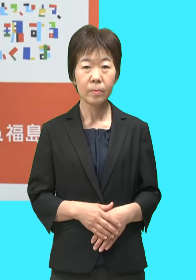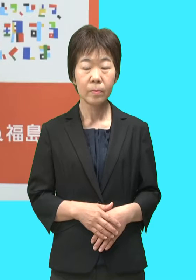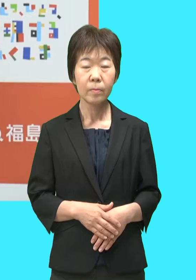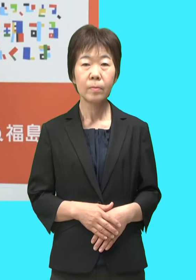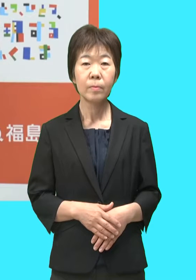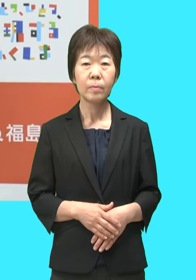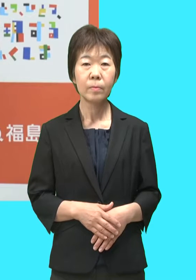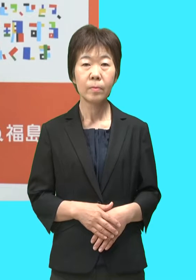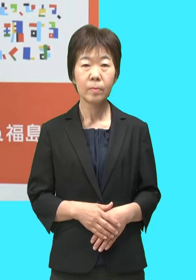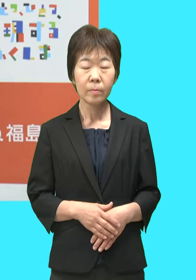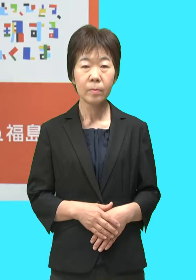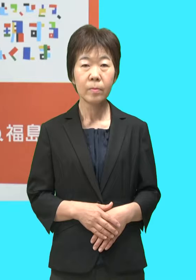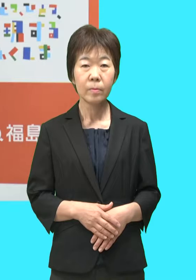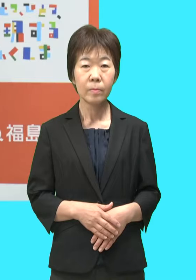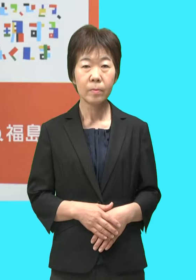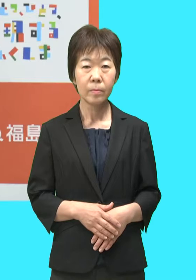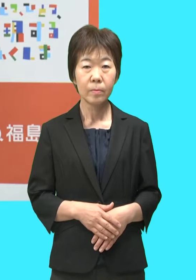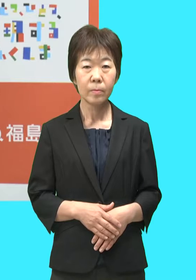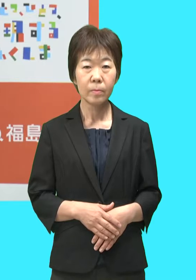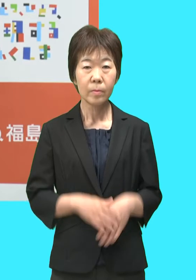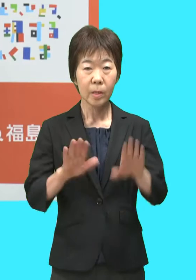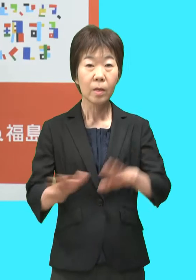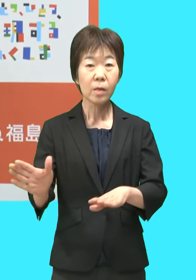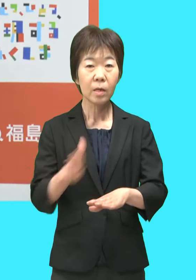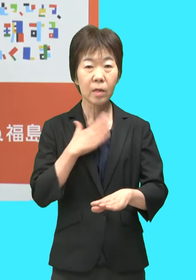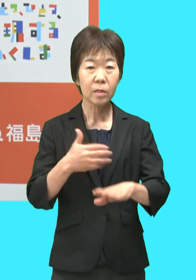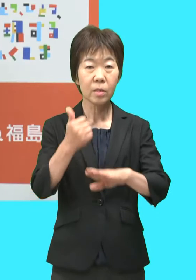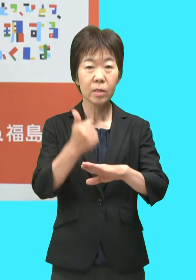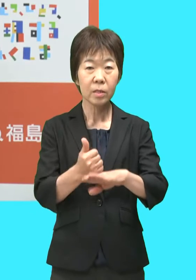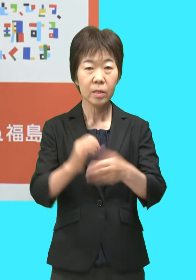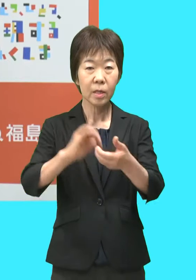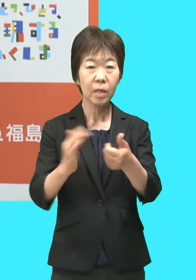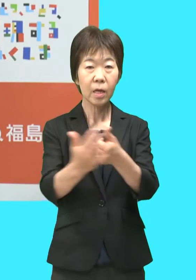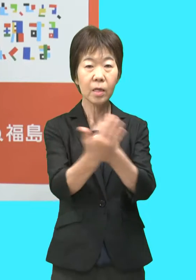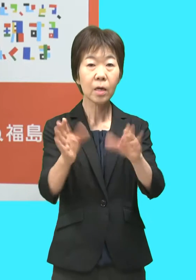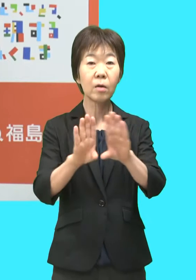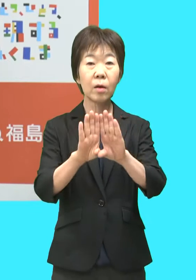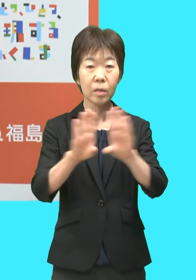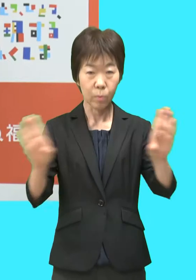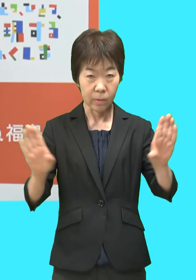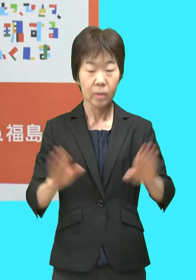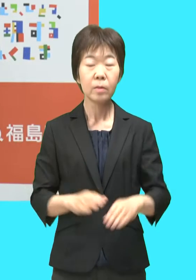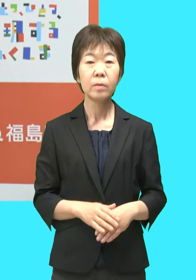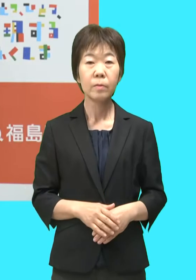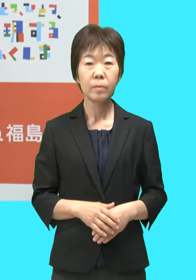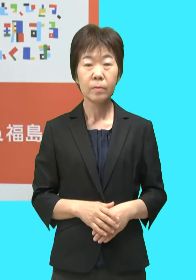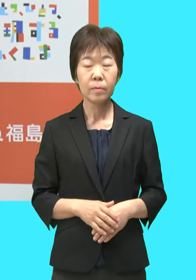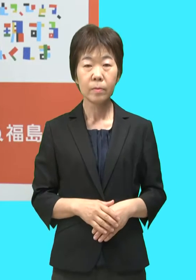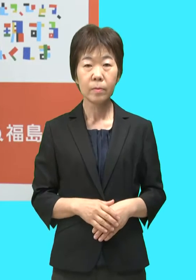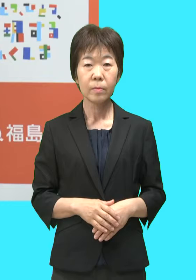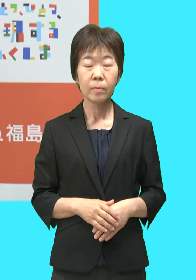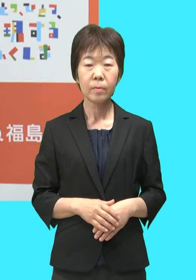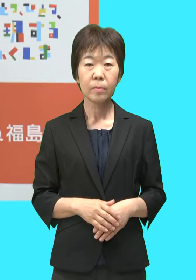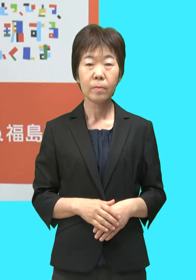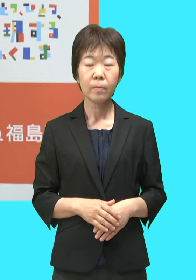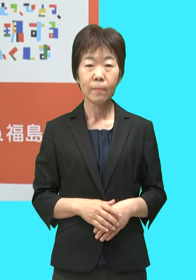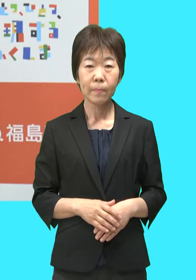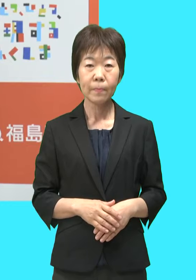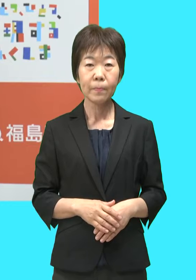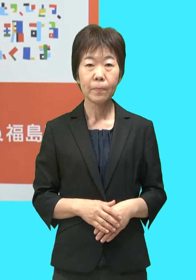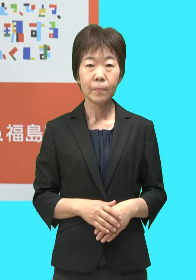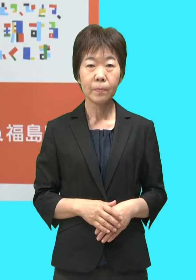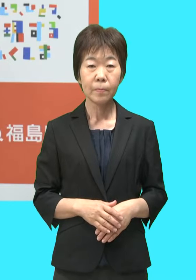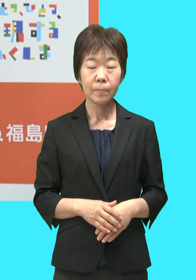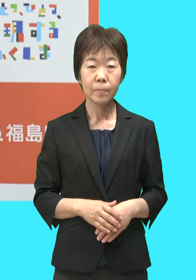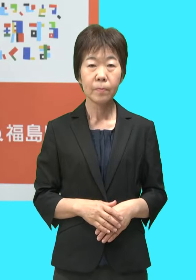おはようございます。よろしくお願いします。 ただいまから自治体で記者会見を始めます。ご質問のある方は挙手の上、社名とお名前をおっしゃってから